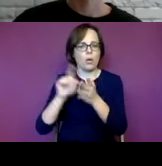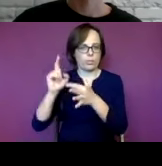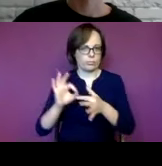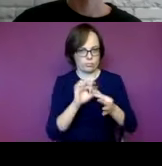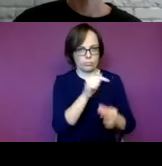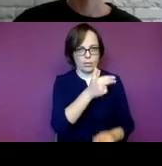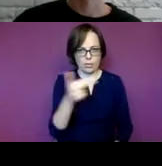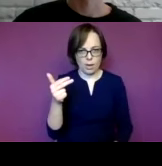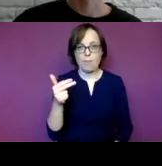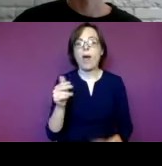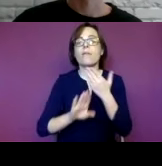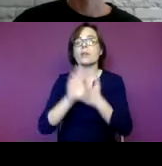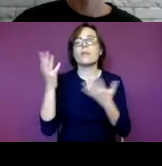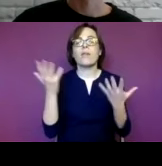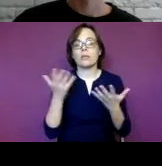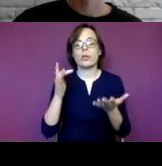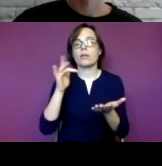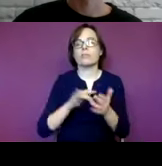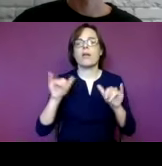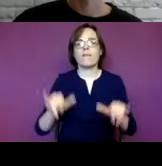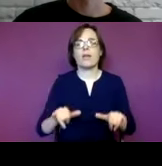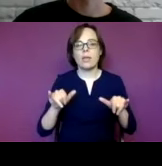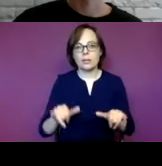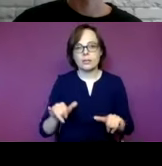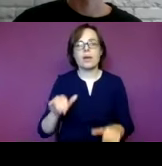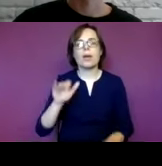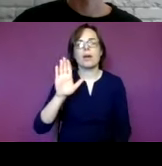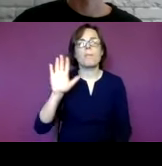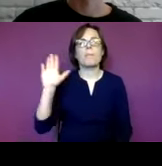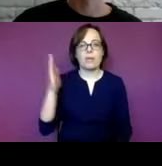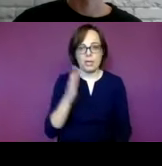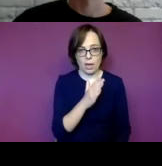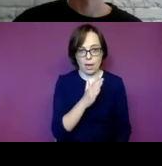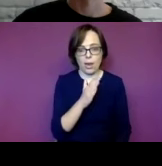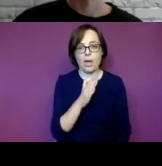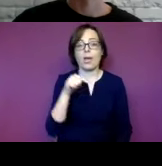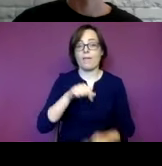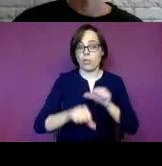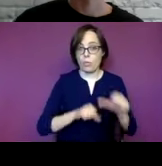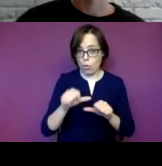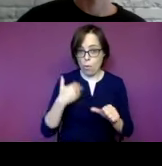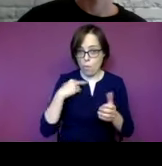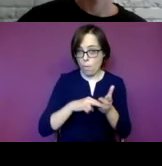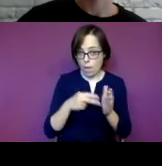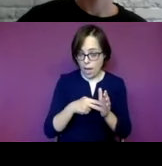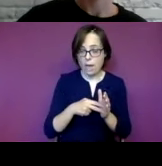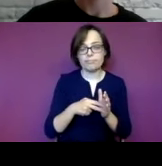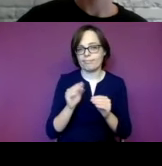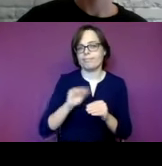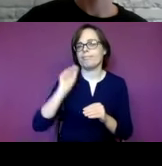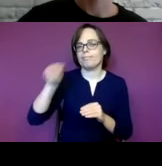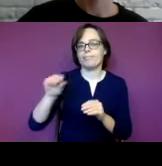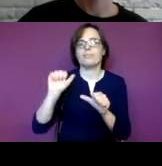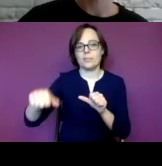W Wenecji, na Biennale, które jest przełożone z tego roku na przyszły rok. Mam nadzieję, że się tam